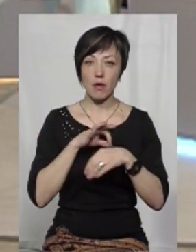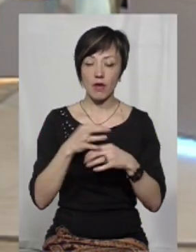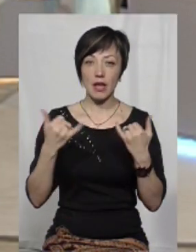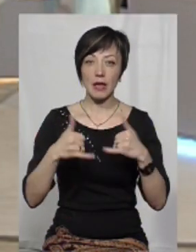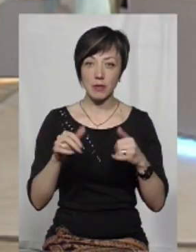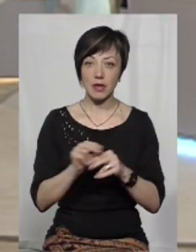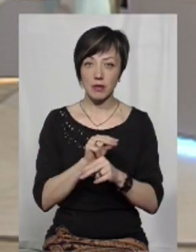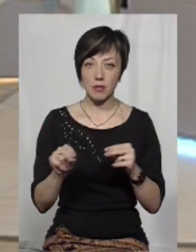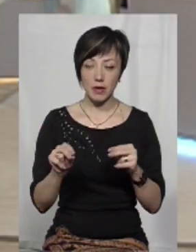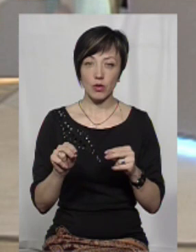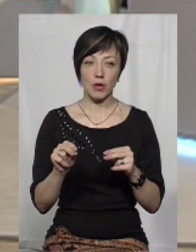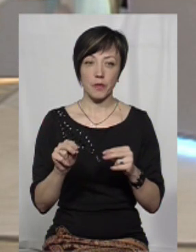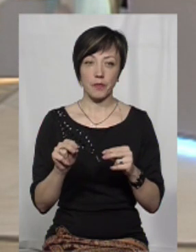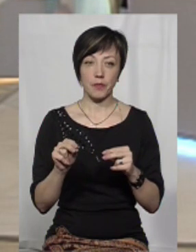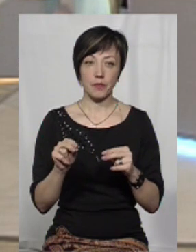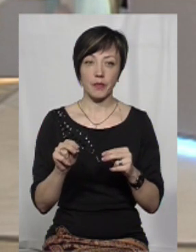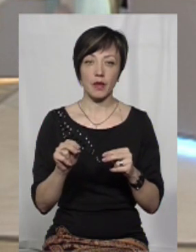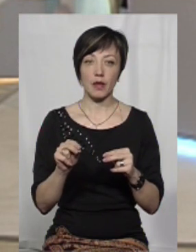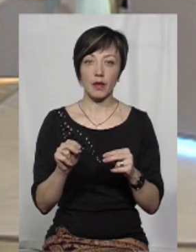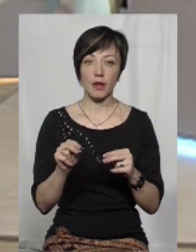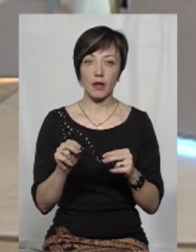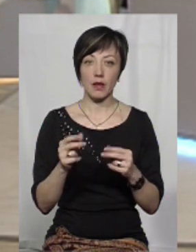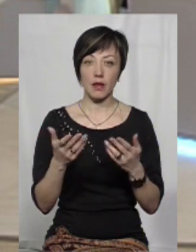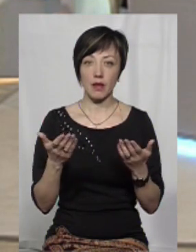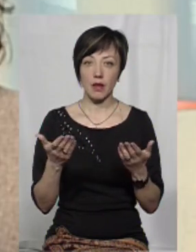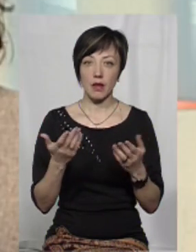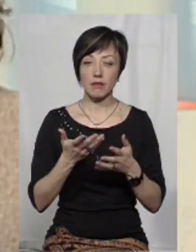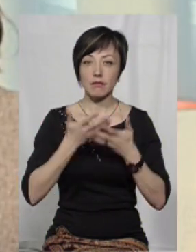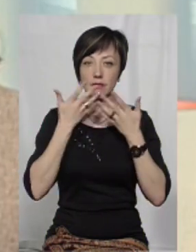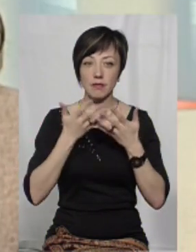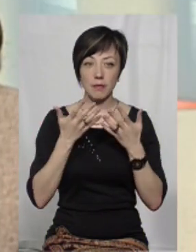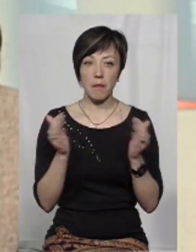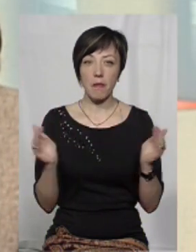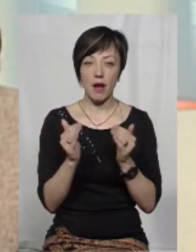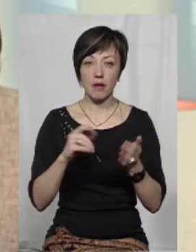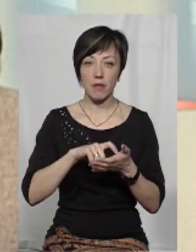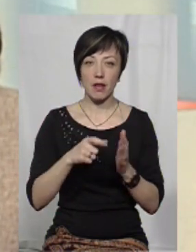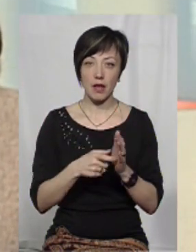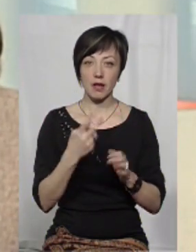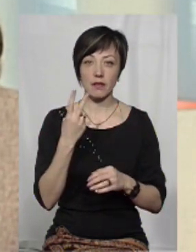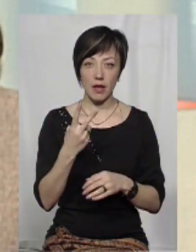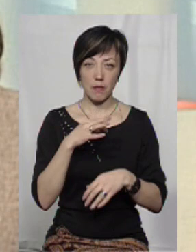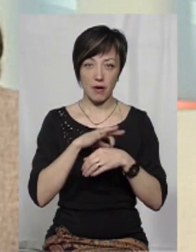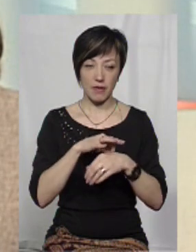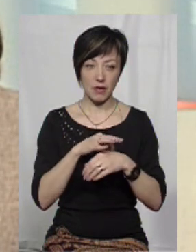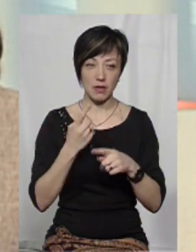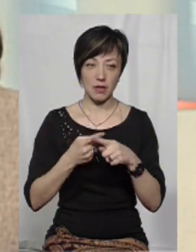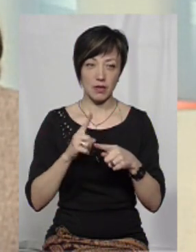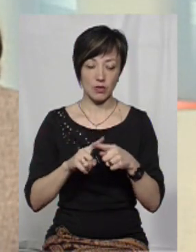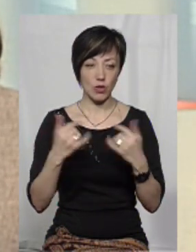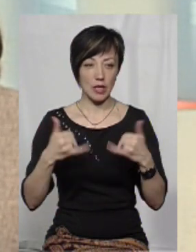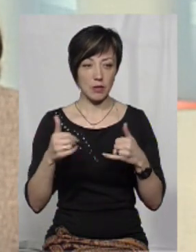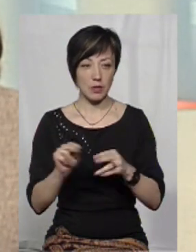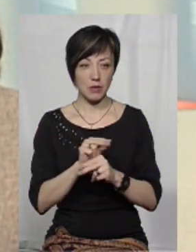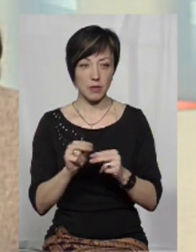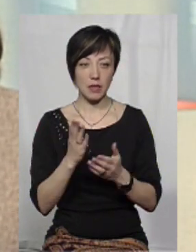проводим химиотерапию, полихимиотерапию, она летучая, маленькая палата, и если двоим